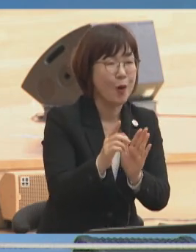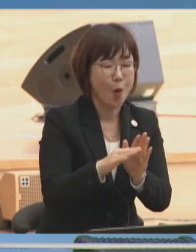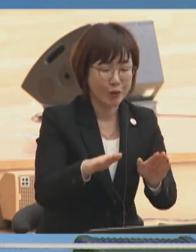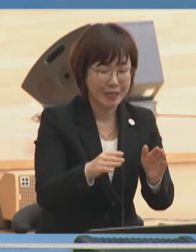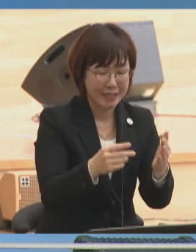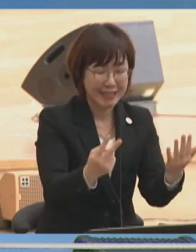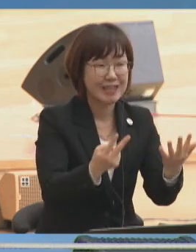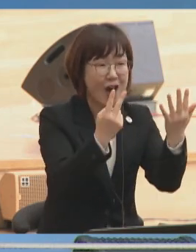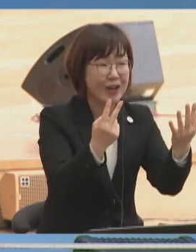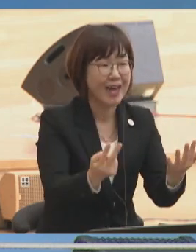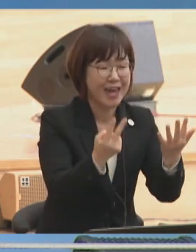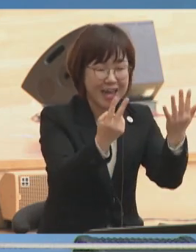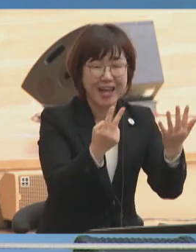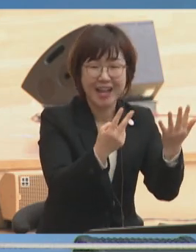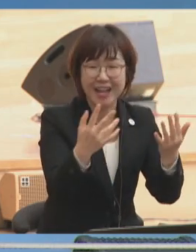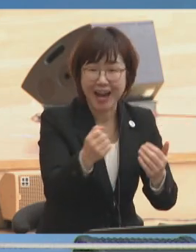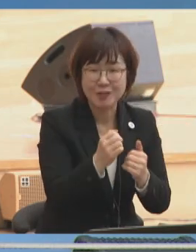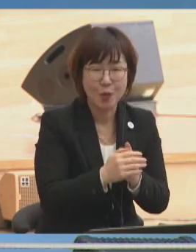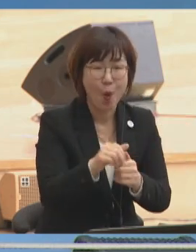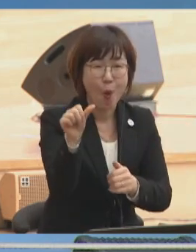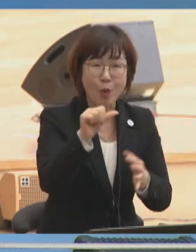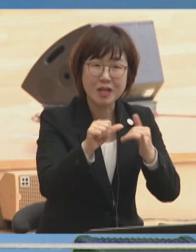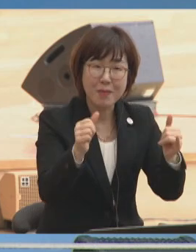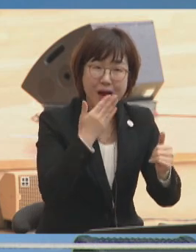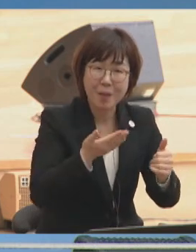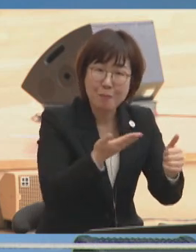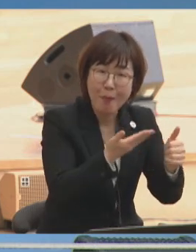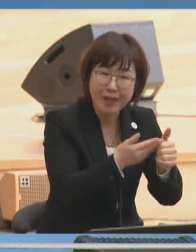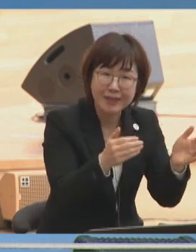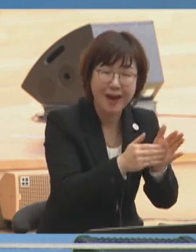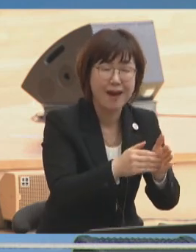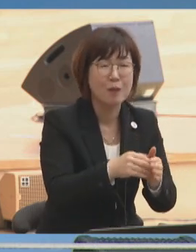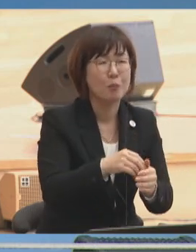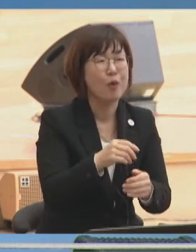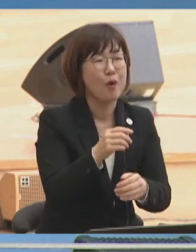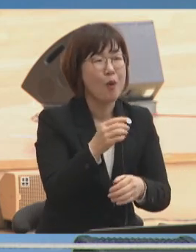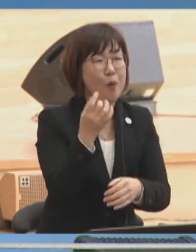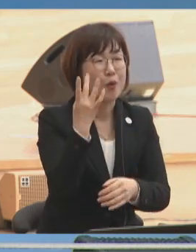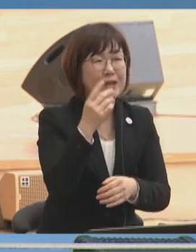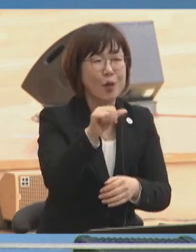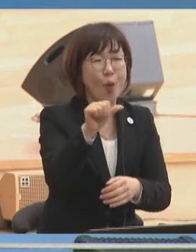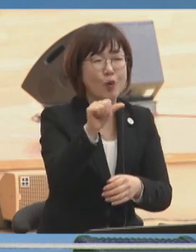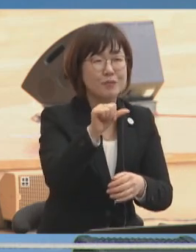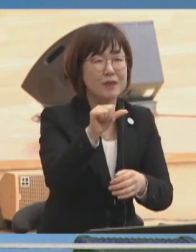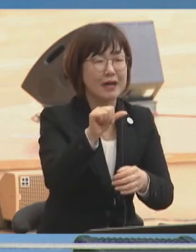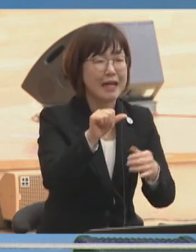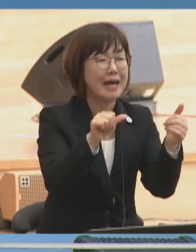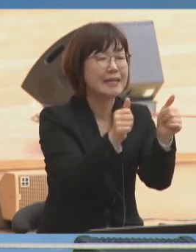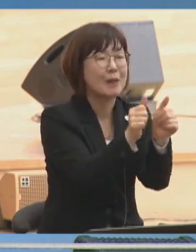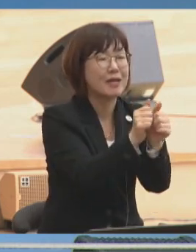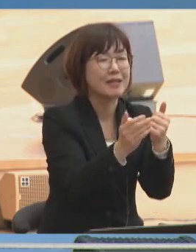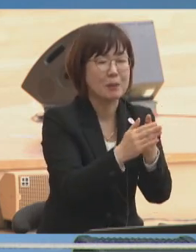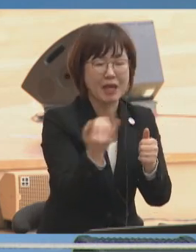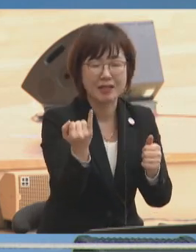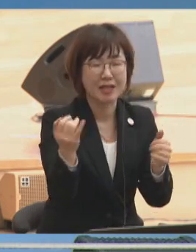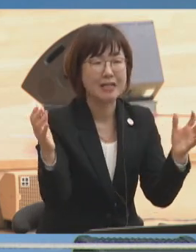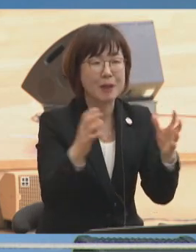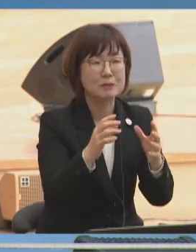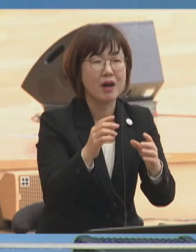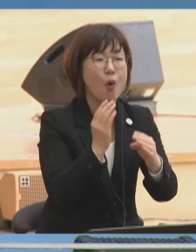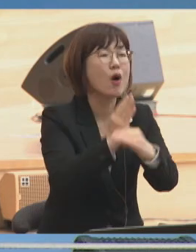2마리로 5,000명을 먹였다. 실제로 5,000명 이상이죠. 5,000명 장정이니까 훨씬 더 많은 숫자를 먹였다.